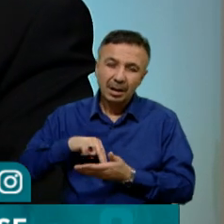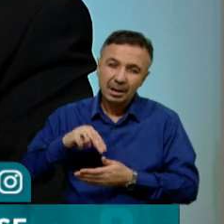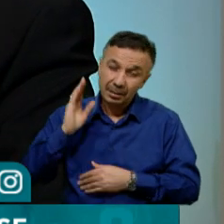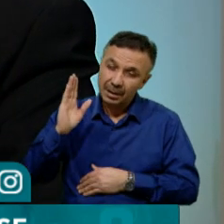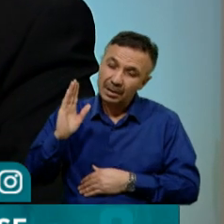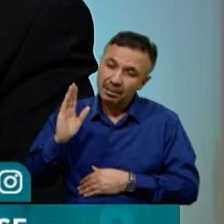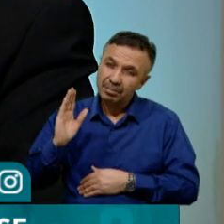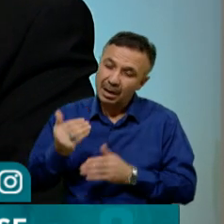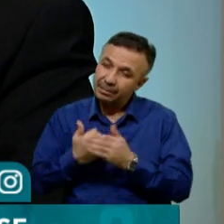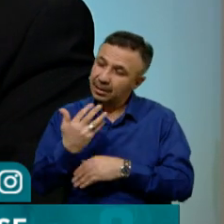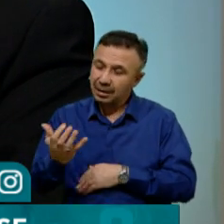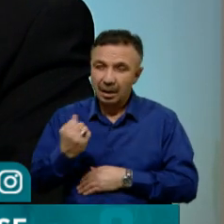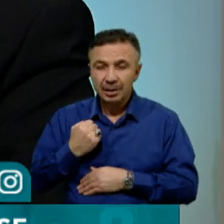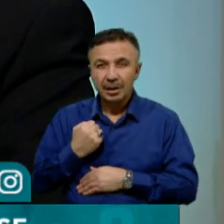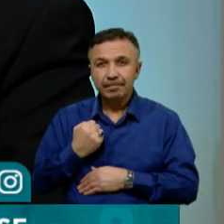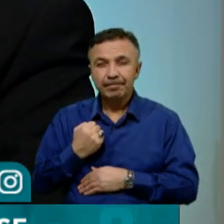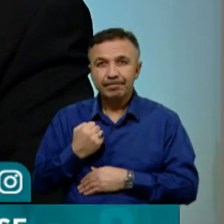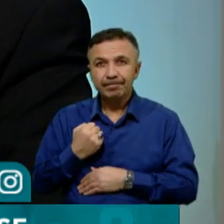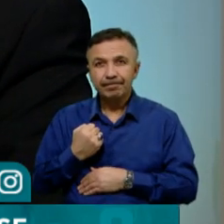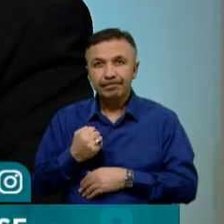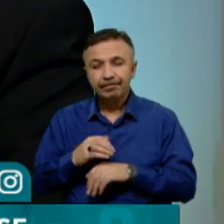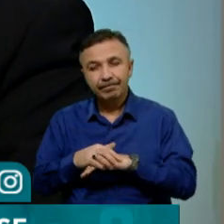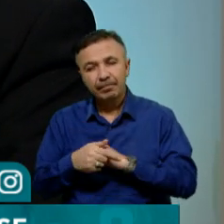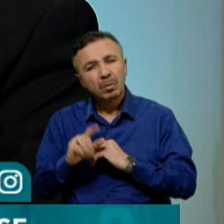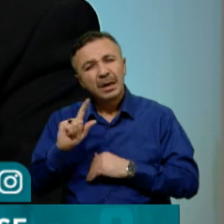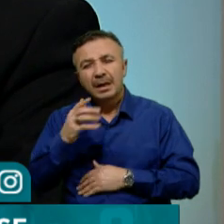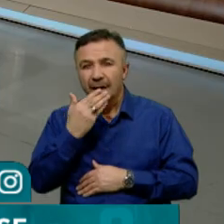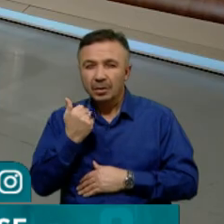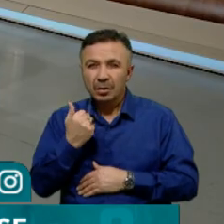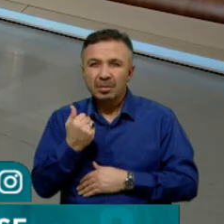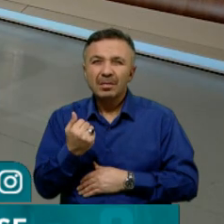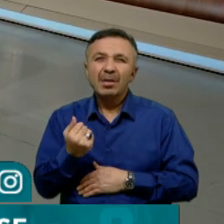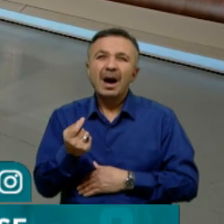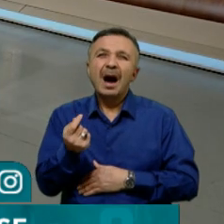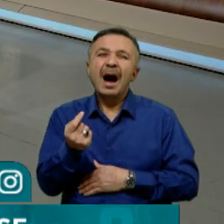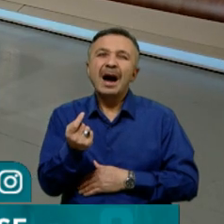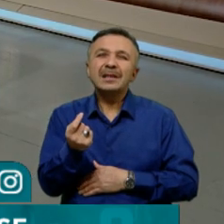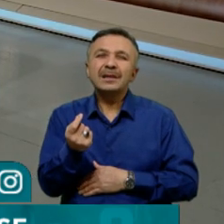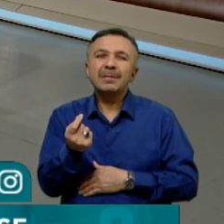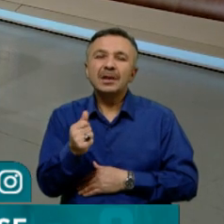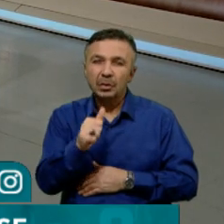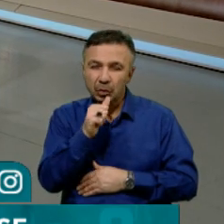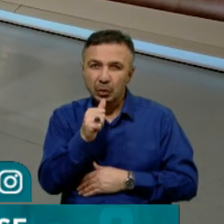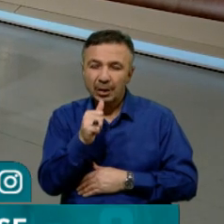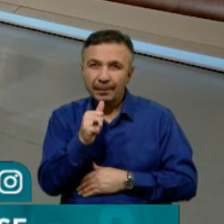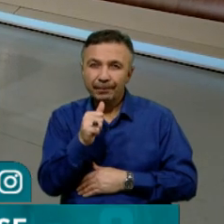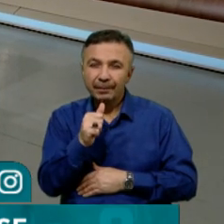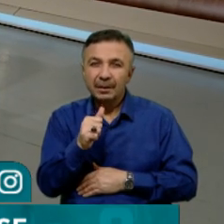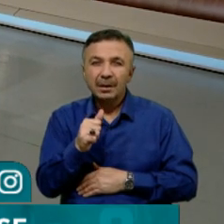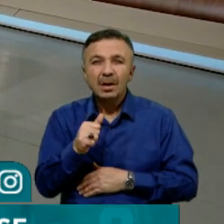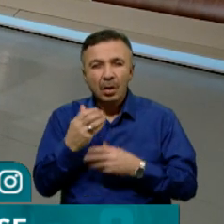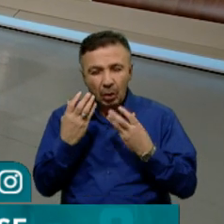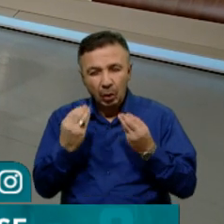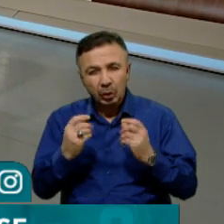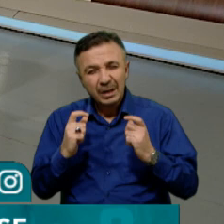geleceğim Efendim lavaboda Buna gerek yoktur hafif bir suyla yani böyle bulunduğu